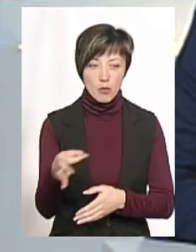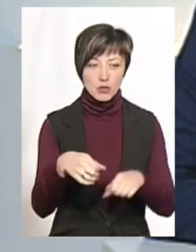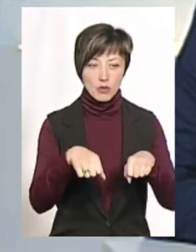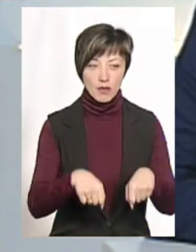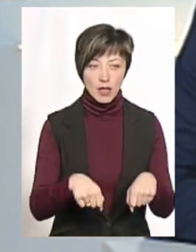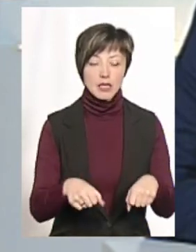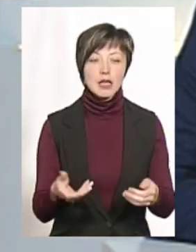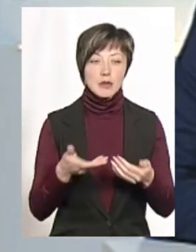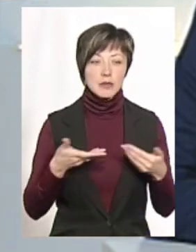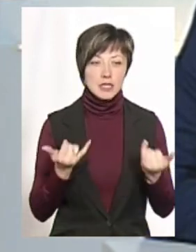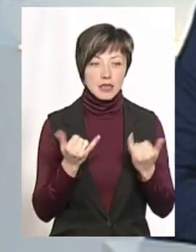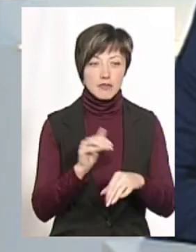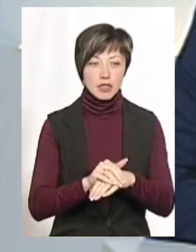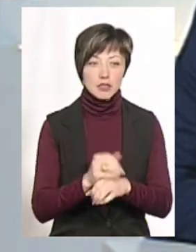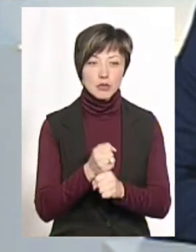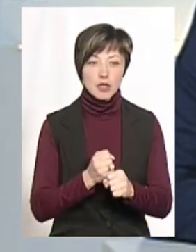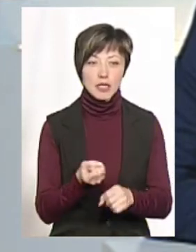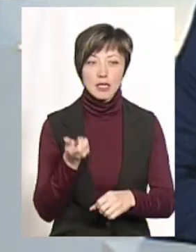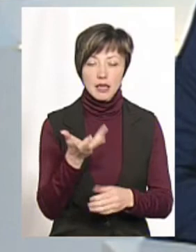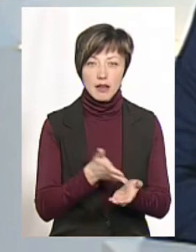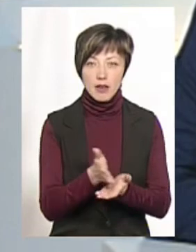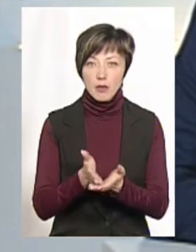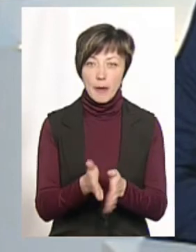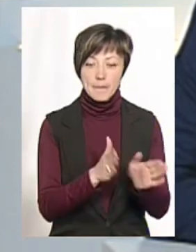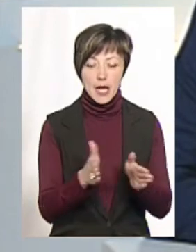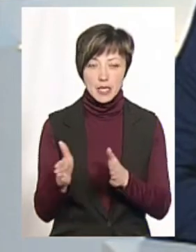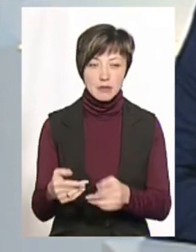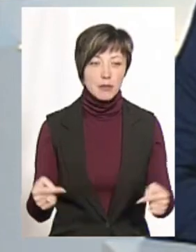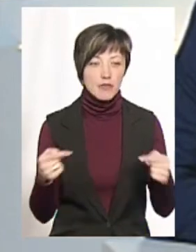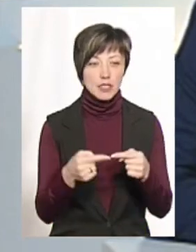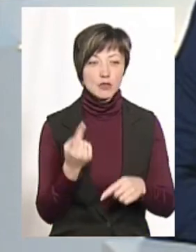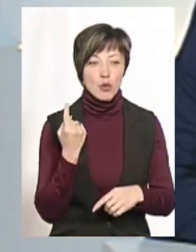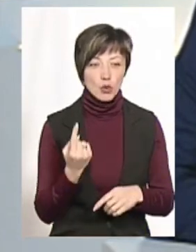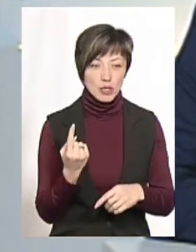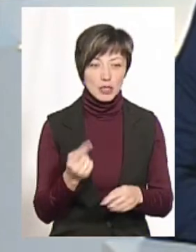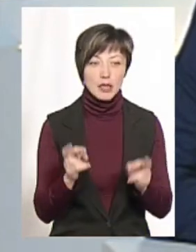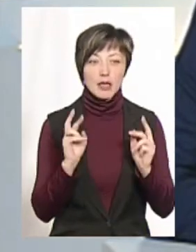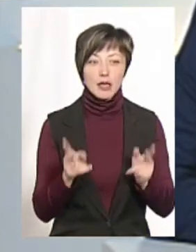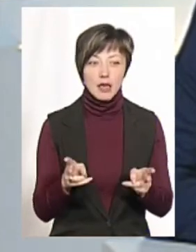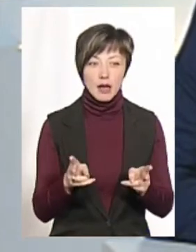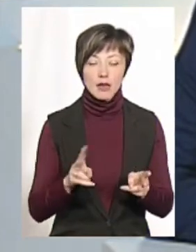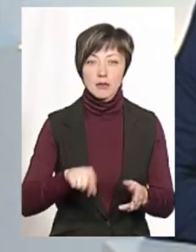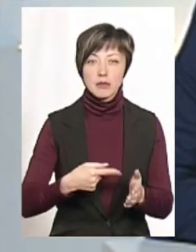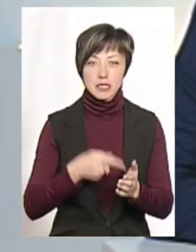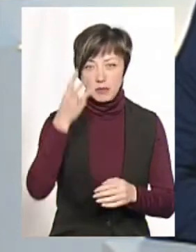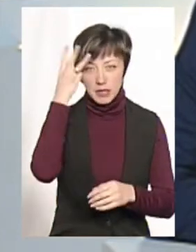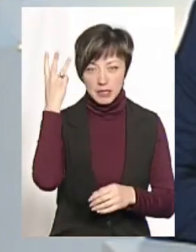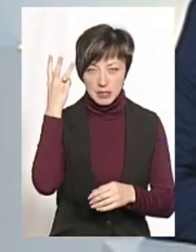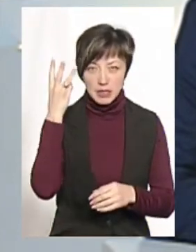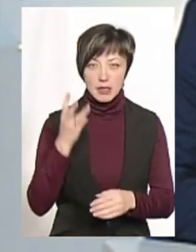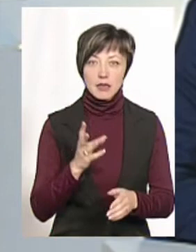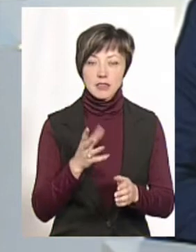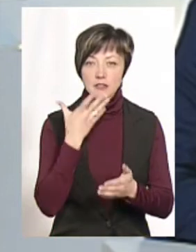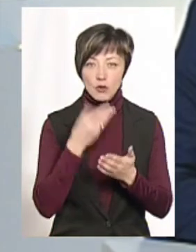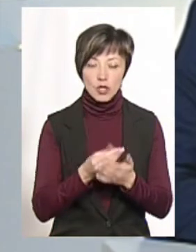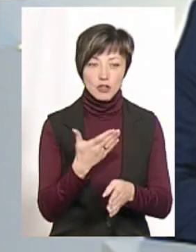влади. Ми зараз вже фактично напрацювали кілька варіантів механізму і визначимо один, як місто Хмельницький зайде